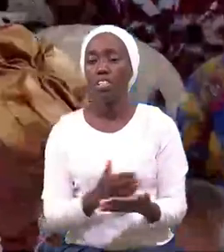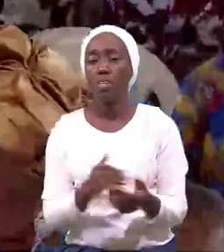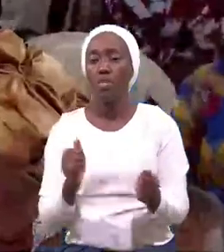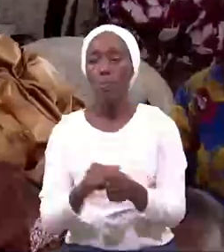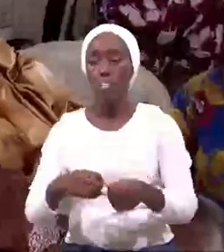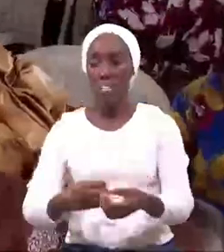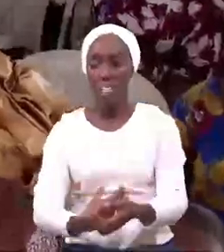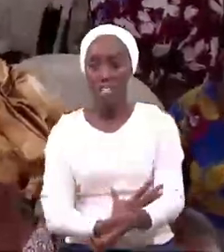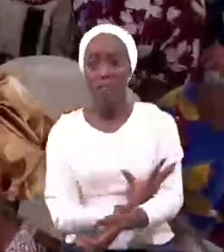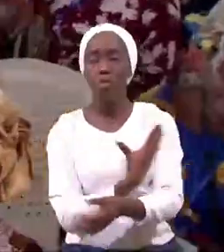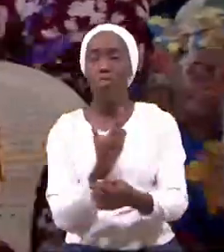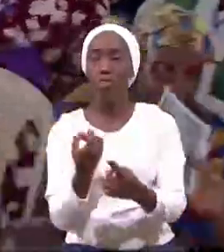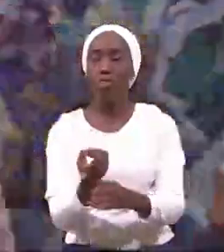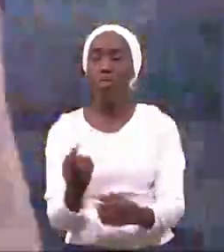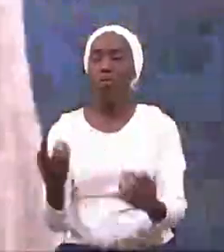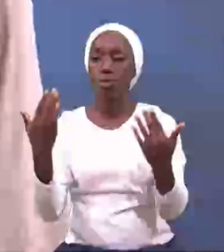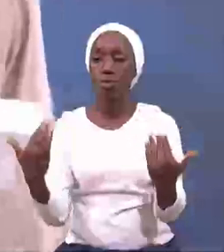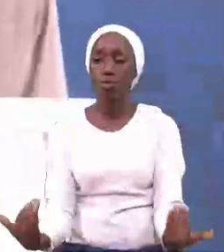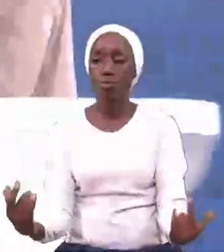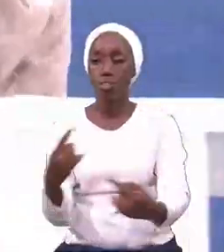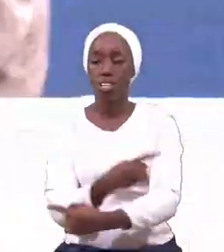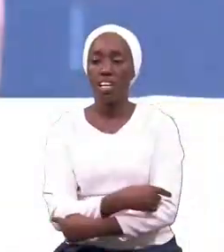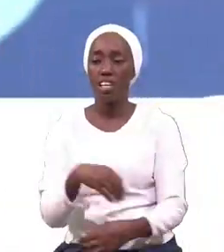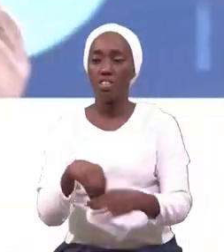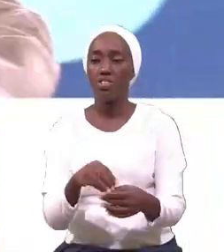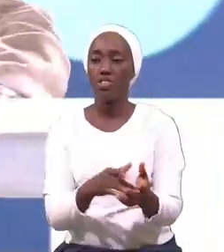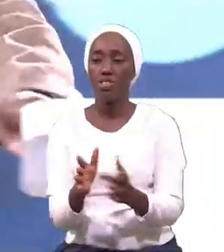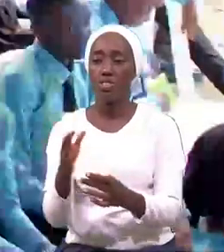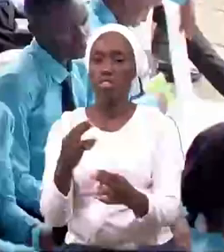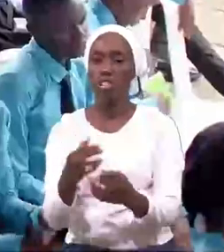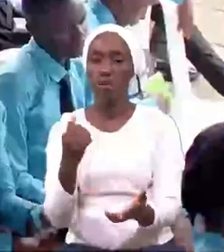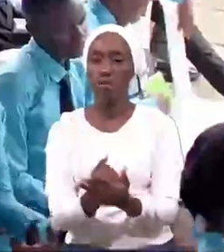Nos chantres vont chanter désormais avec inspiration.